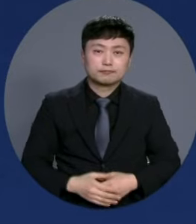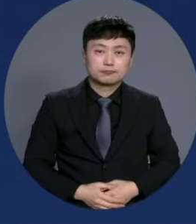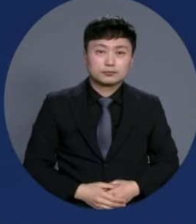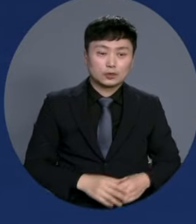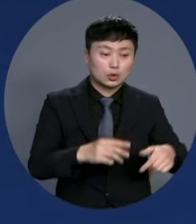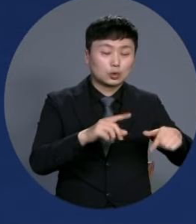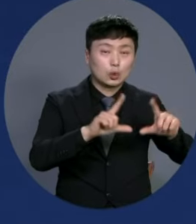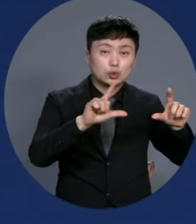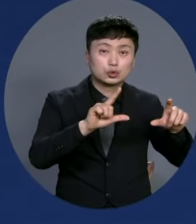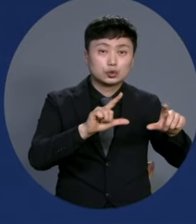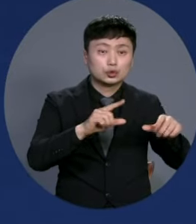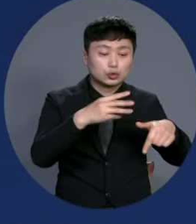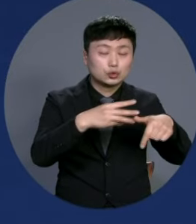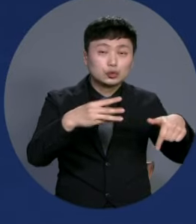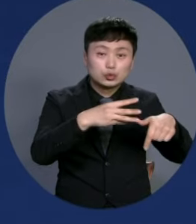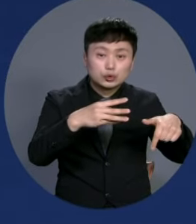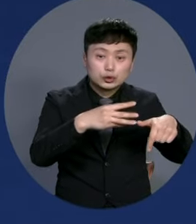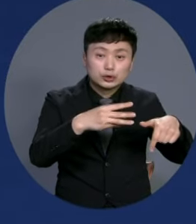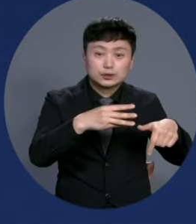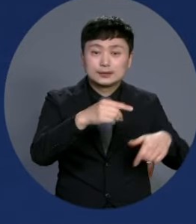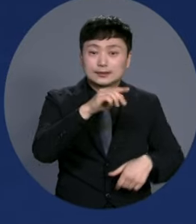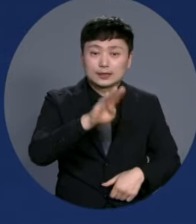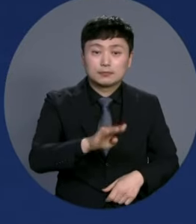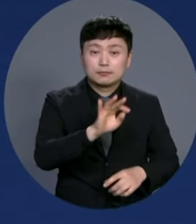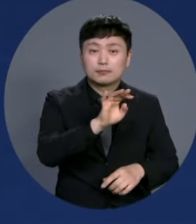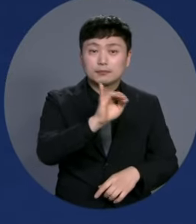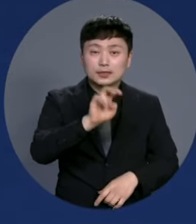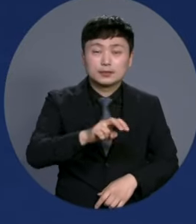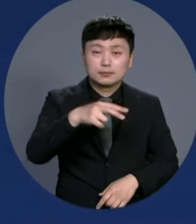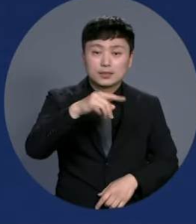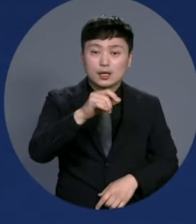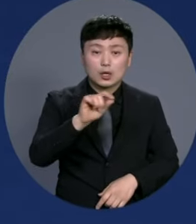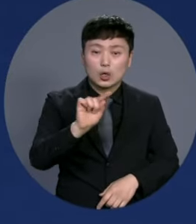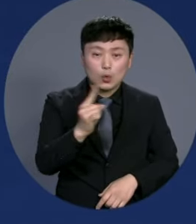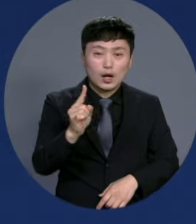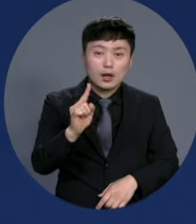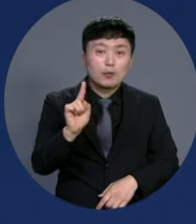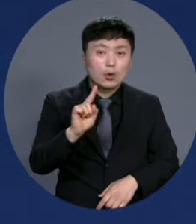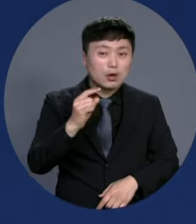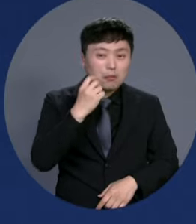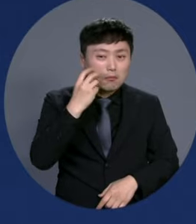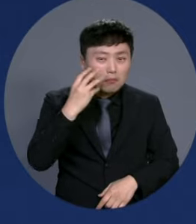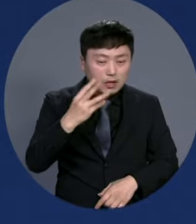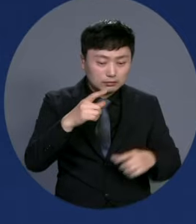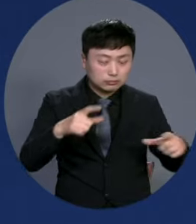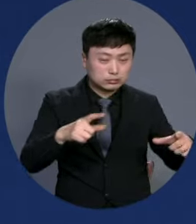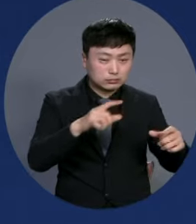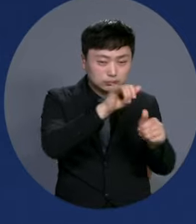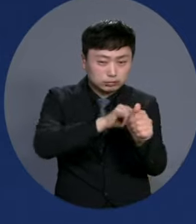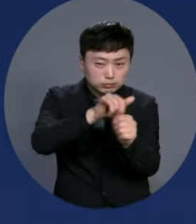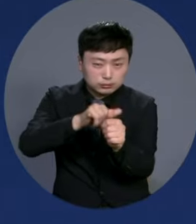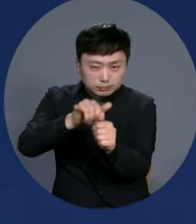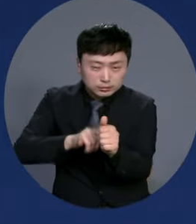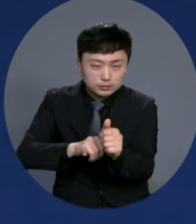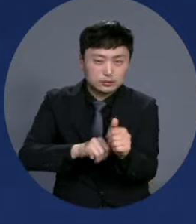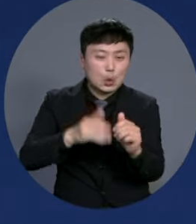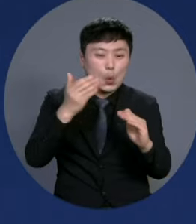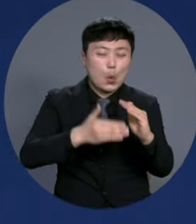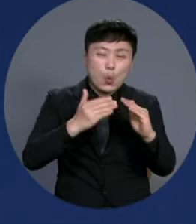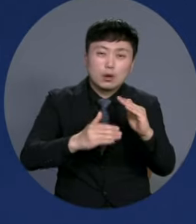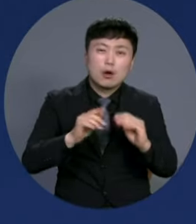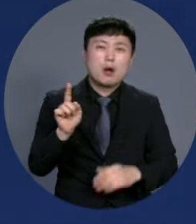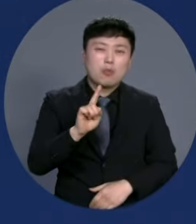군위군 갑 임재화 예비 후보는 몇 달 동안 지역 민심을 들으며 노력했는데 공정과 거리가 멀어 보인다고